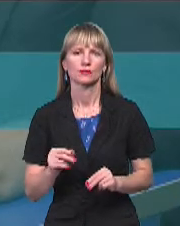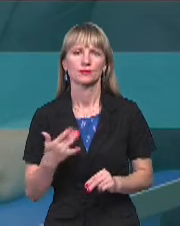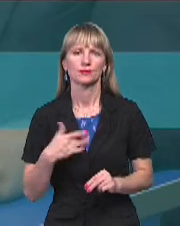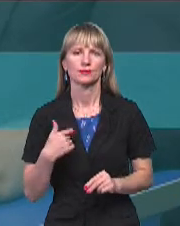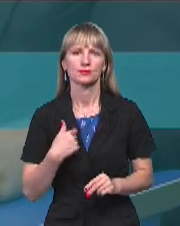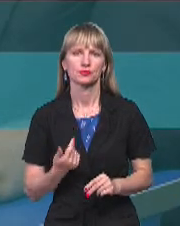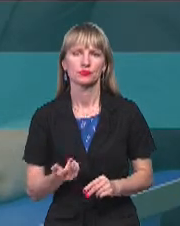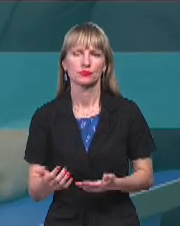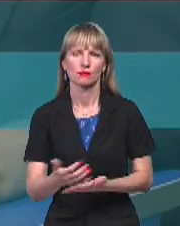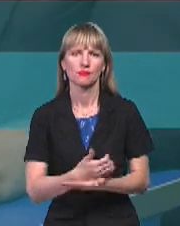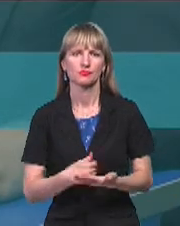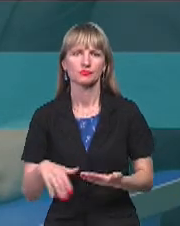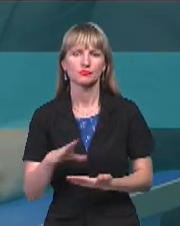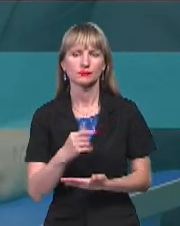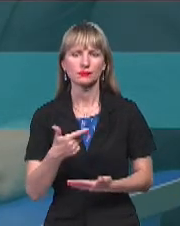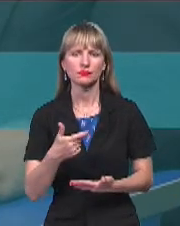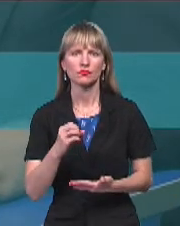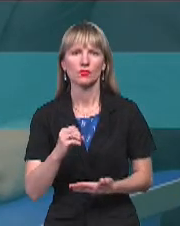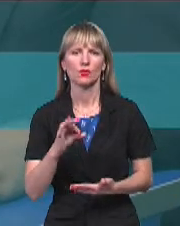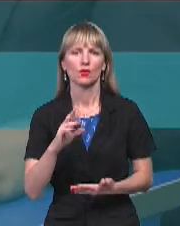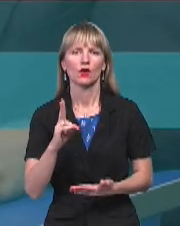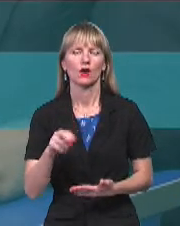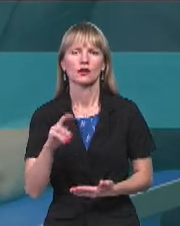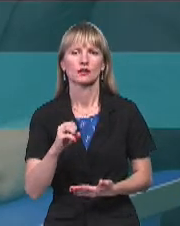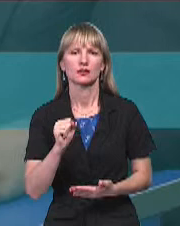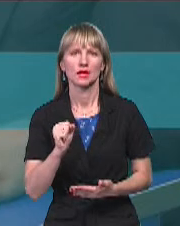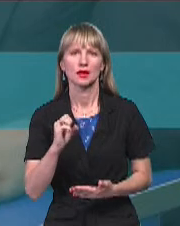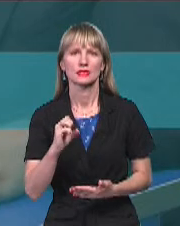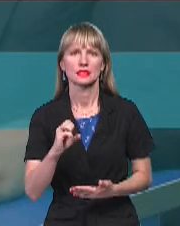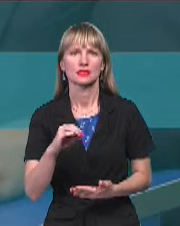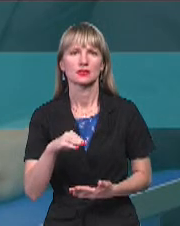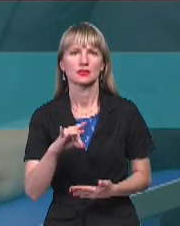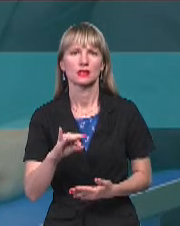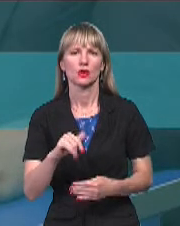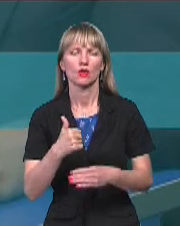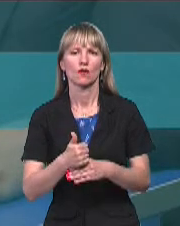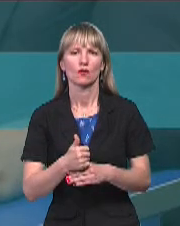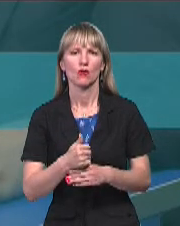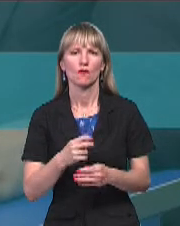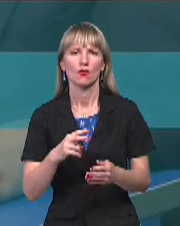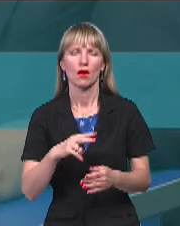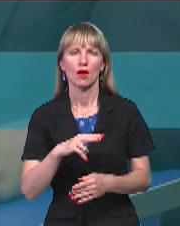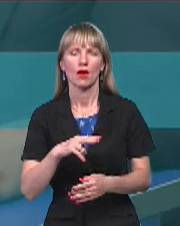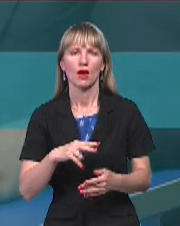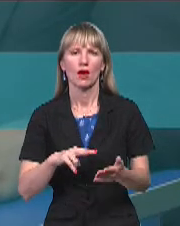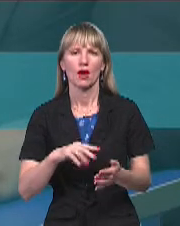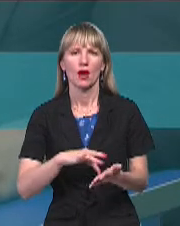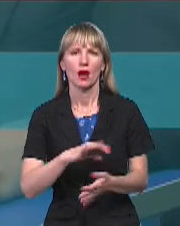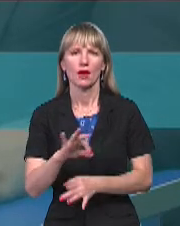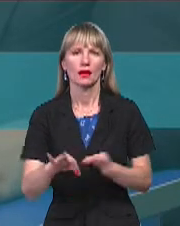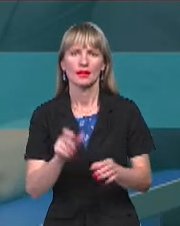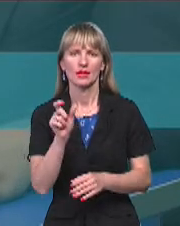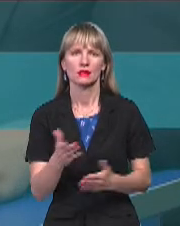і зібрали всіх, і геокадастр, і земресурси, і головного архітектора, який розробляв детальний план,